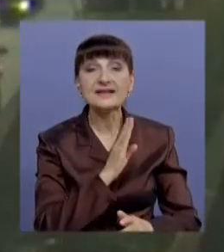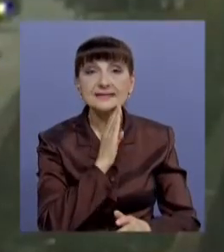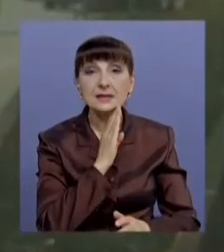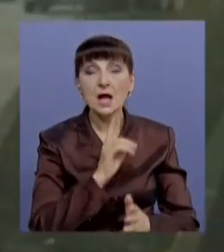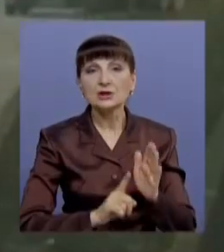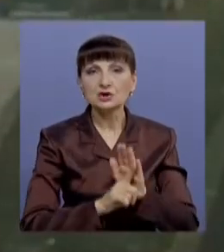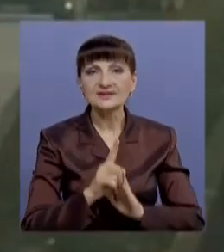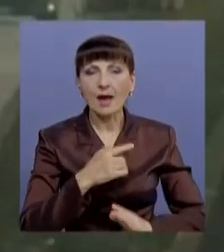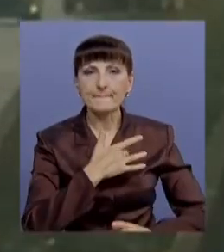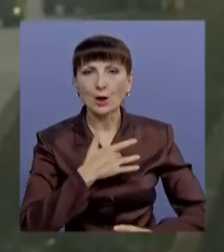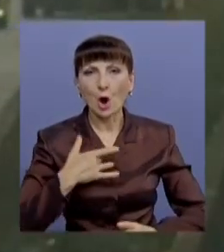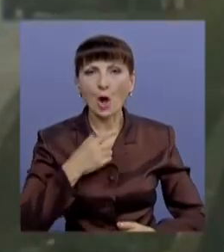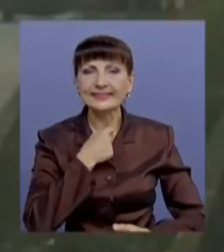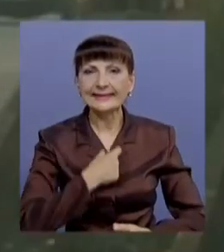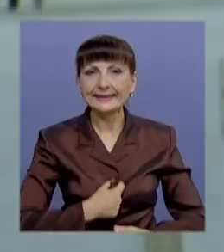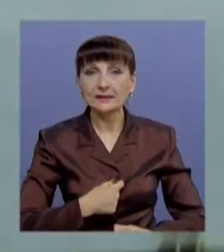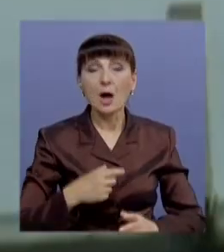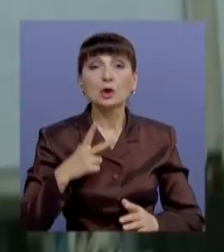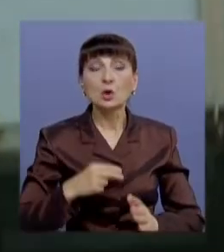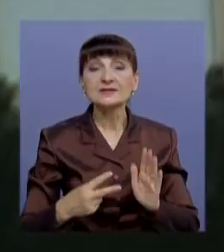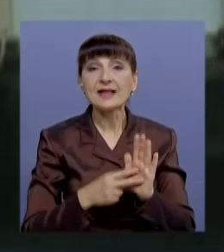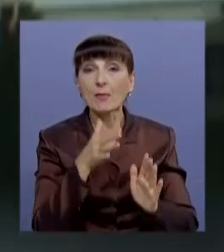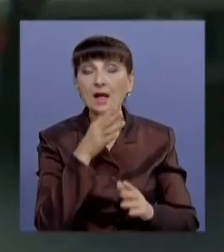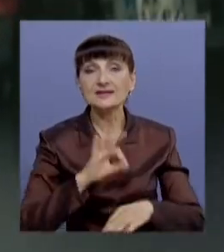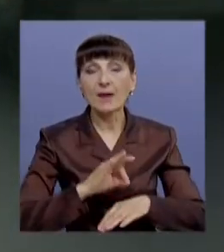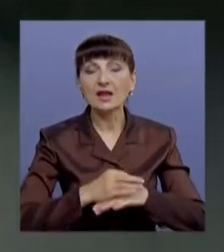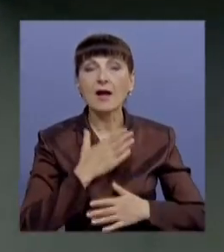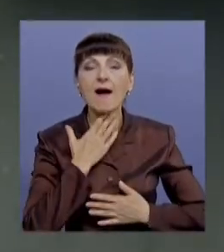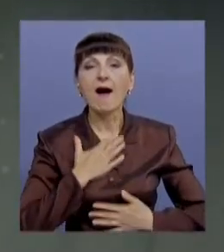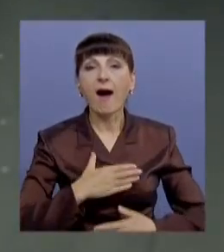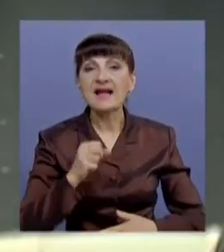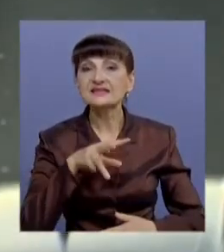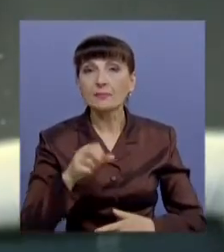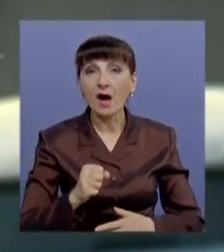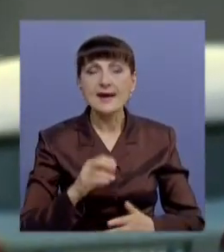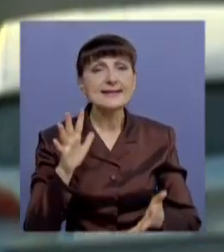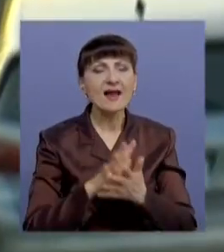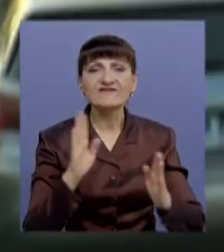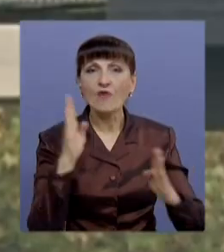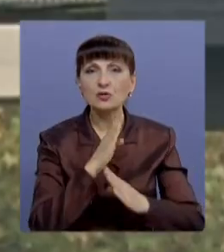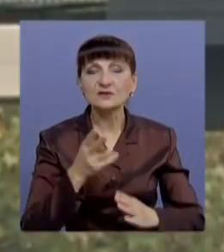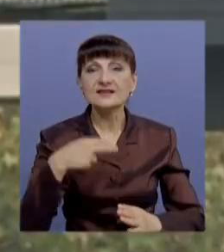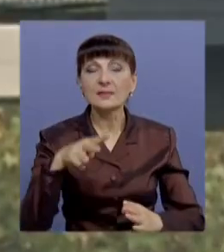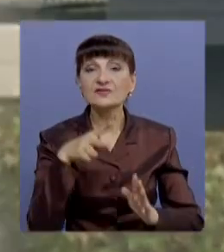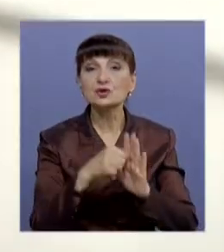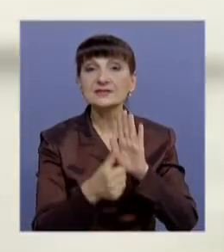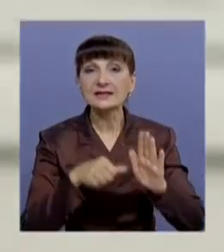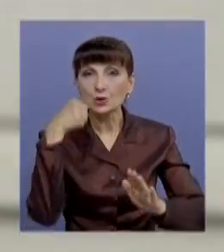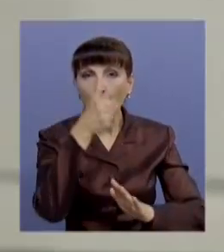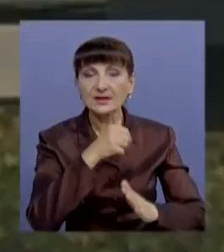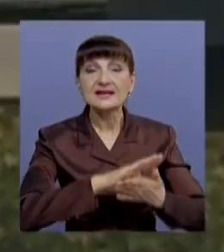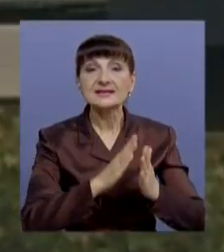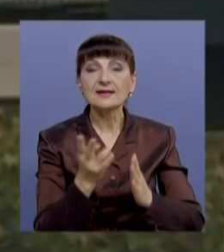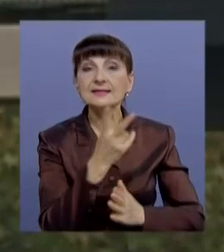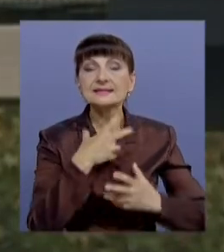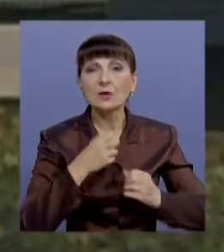предполагается, начался бронхит. Дочь в 7 лет заболела астмой. На пике загрязнения в декабре 2016 года состояние